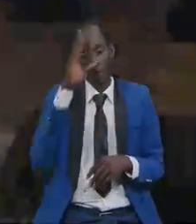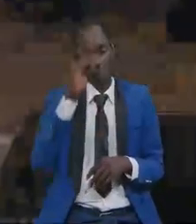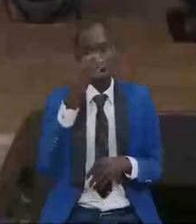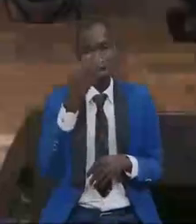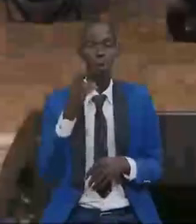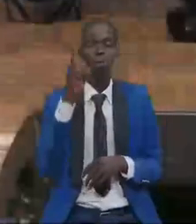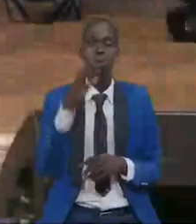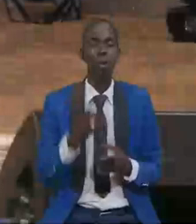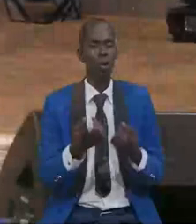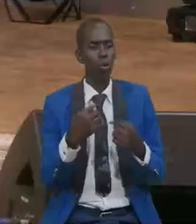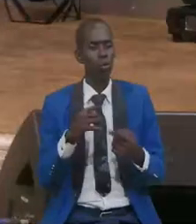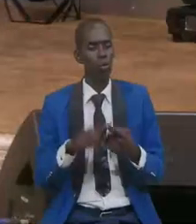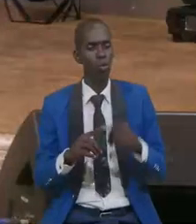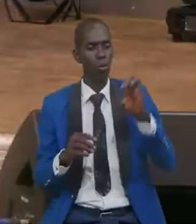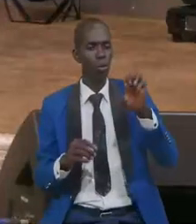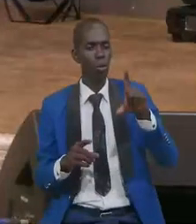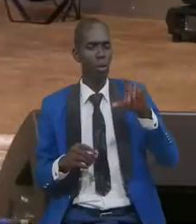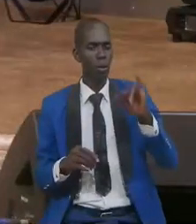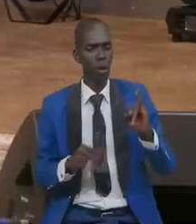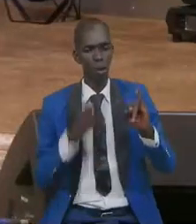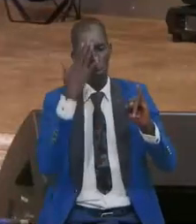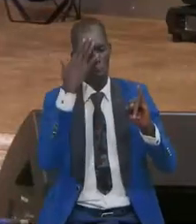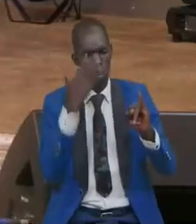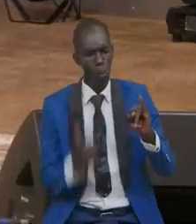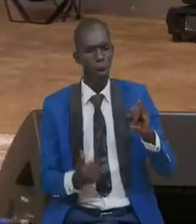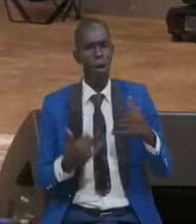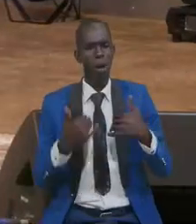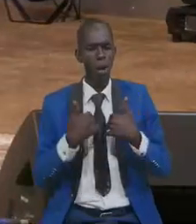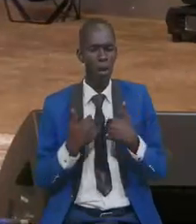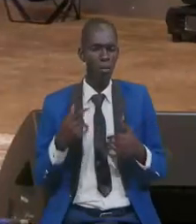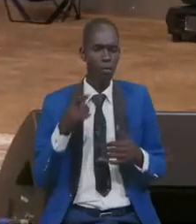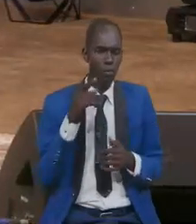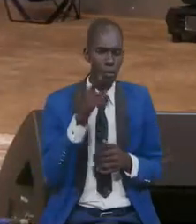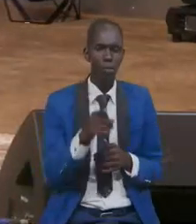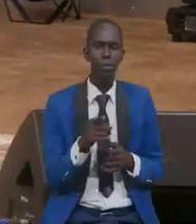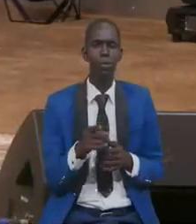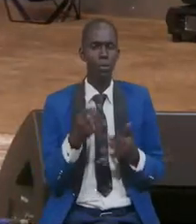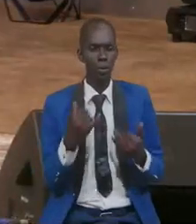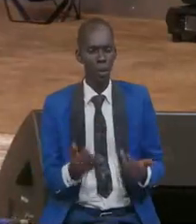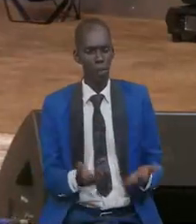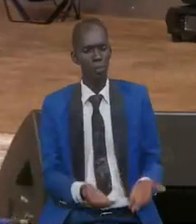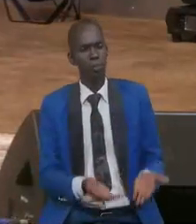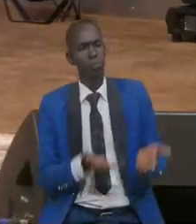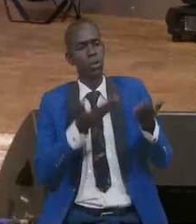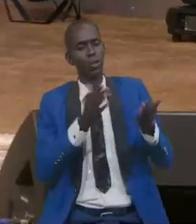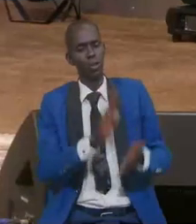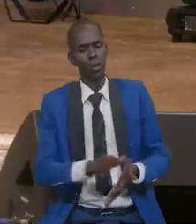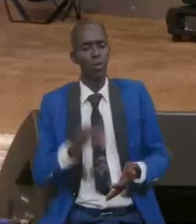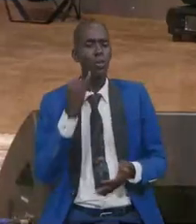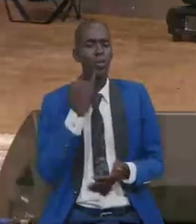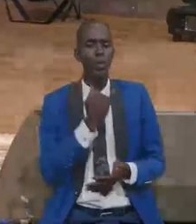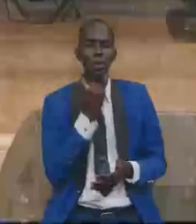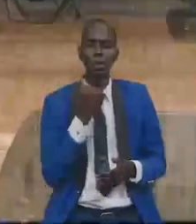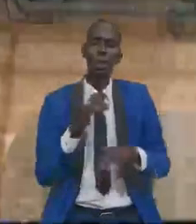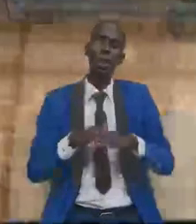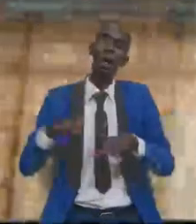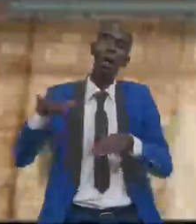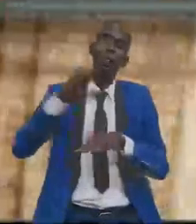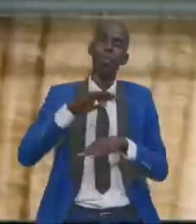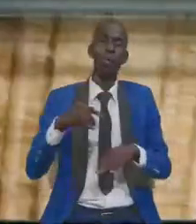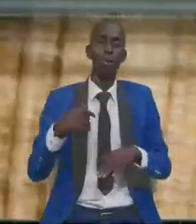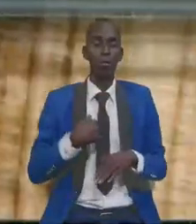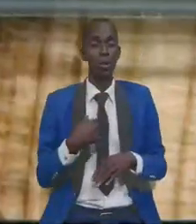Élie, pourquoi exaltes-tu tes enfants au-dessus de Dieu ?» Et il déshonore le